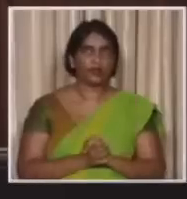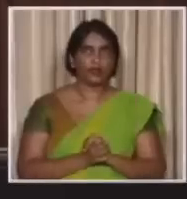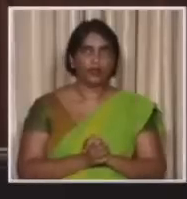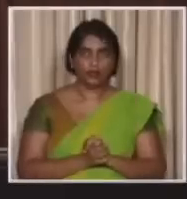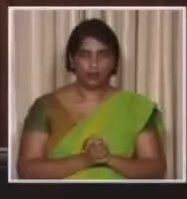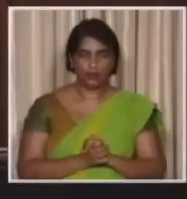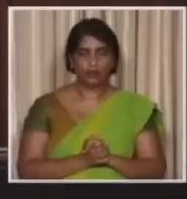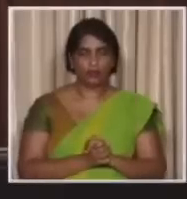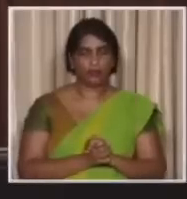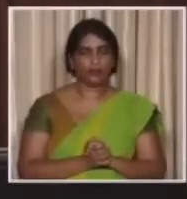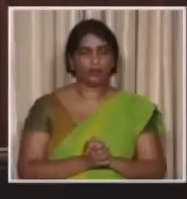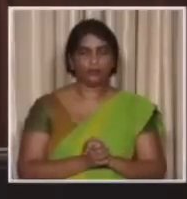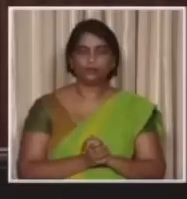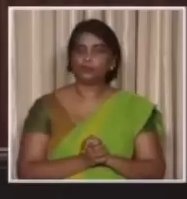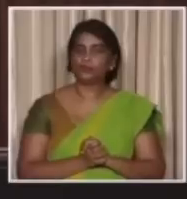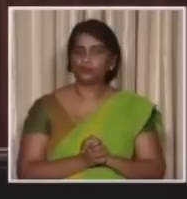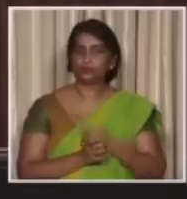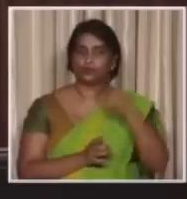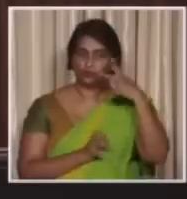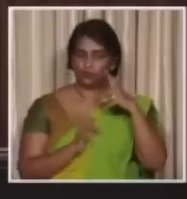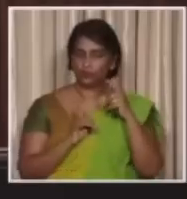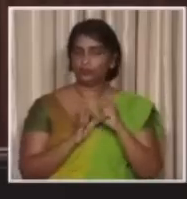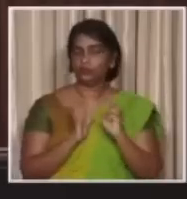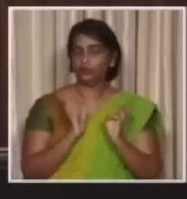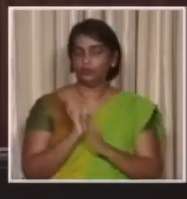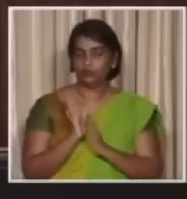ගරු නියෝජ්‍ය කාර්යක සභා